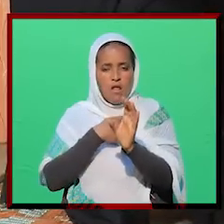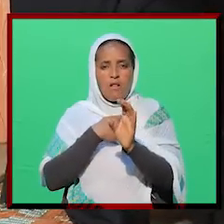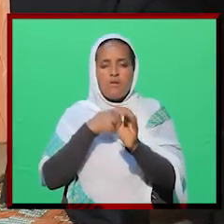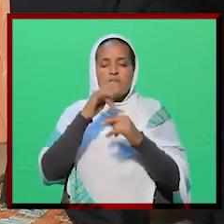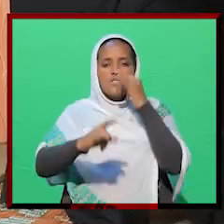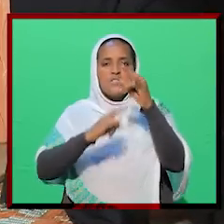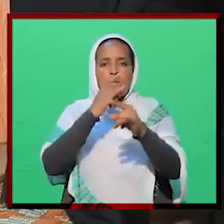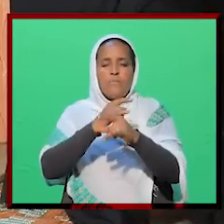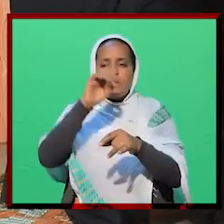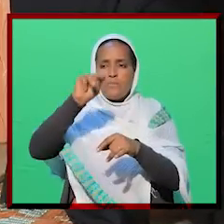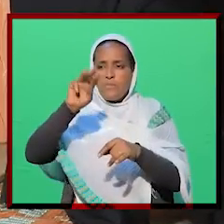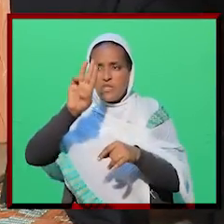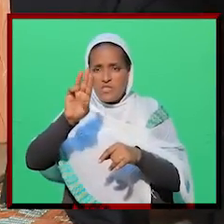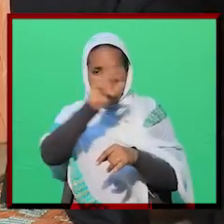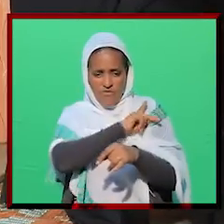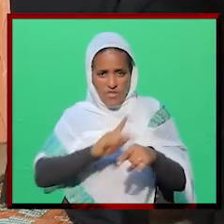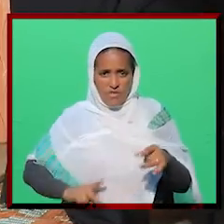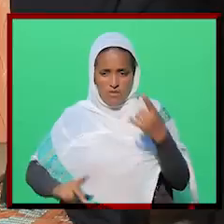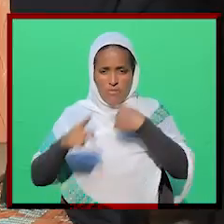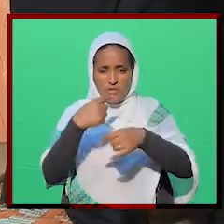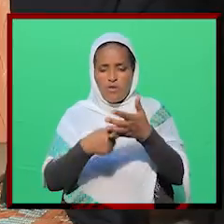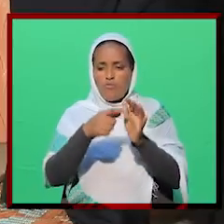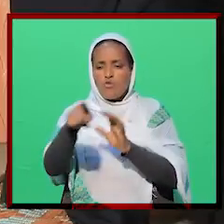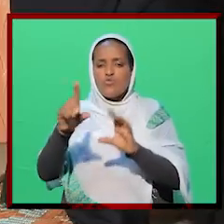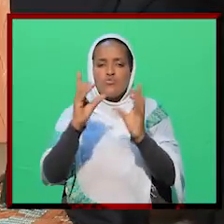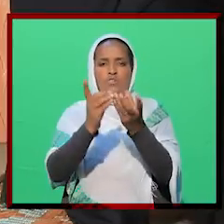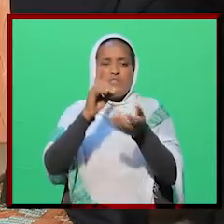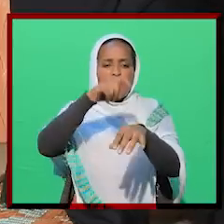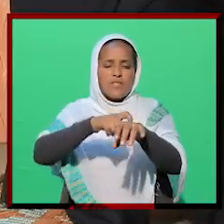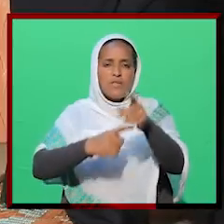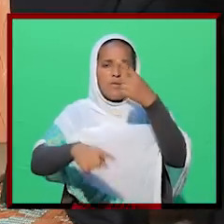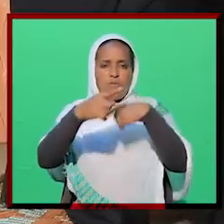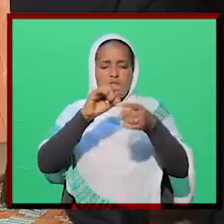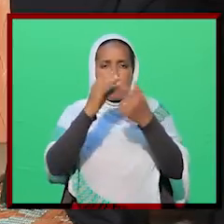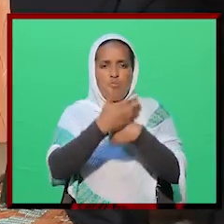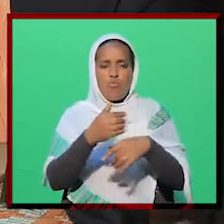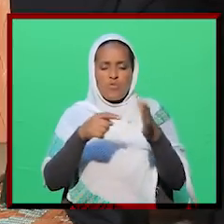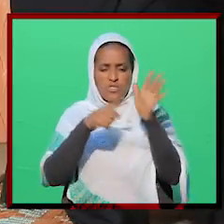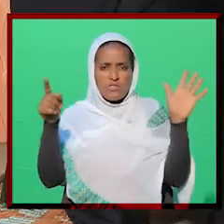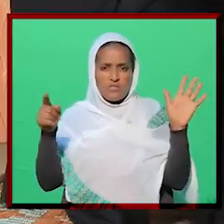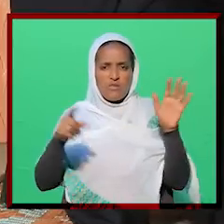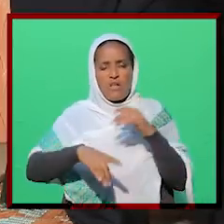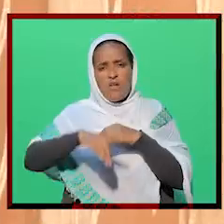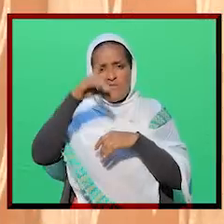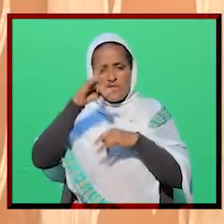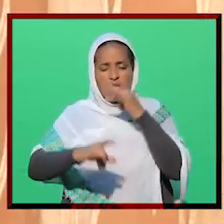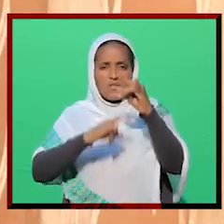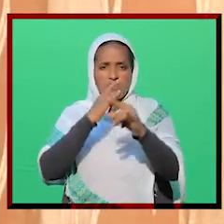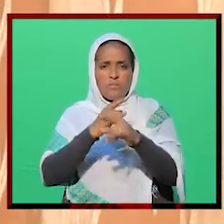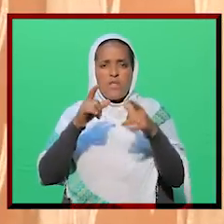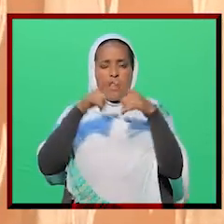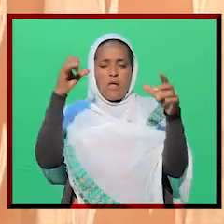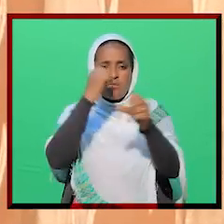መፍቴ አመጣው እኛን እንወስላችሁ እኛን እናስብላችሁ እኛ መተንፈሻችሁ እኛ ማስተቢያችሁ እንሁን ማስተቢያ